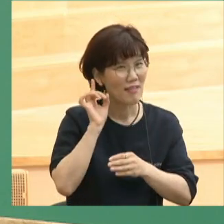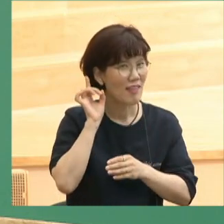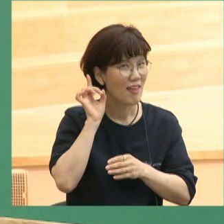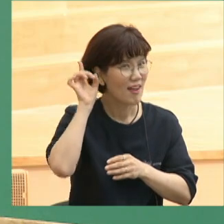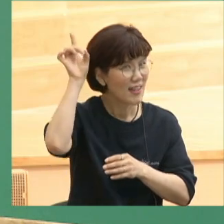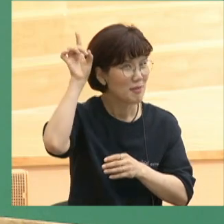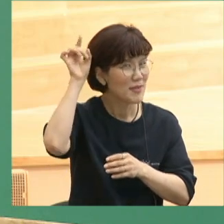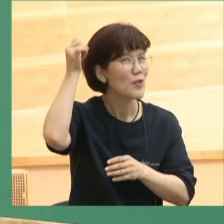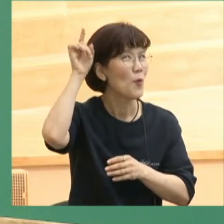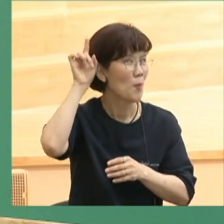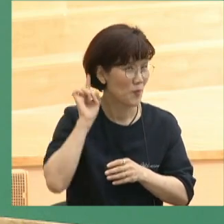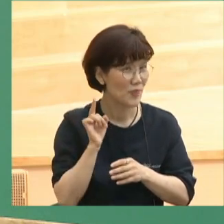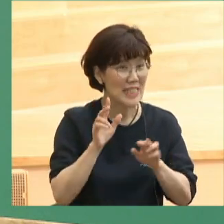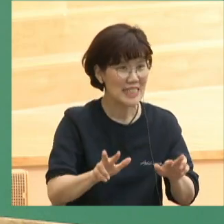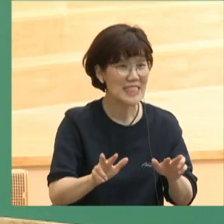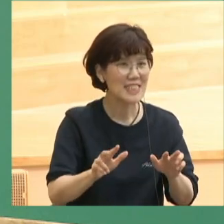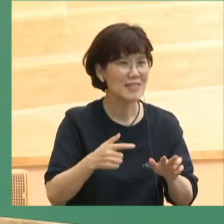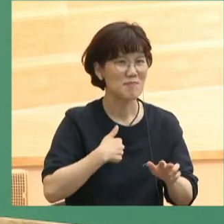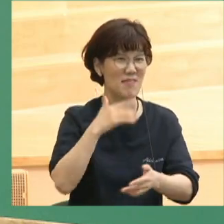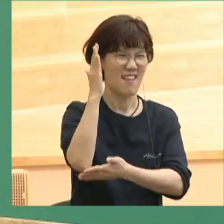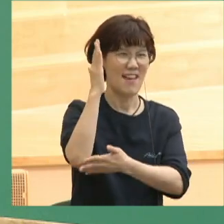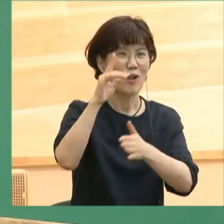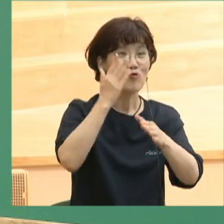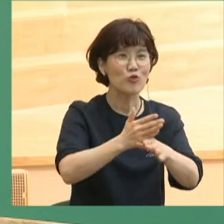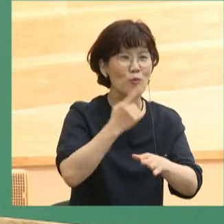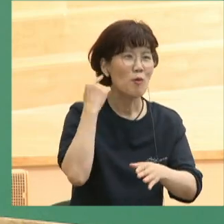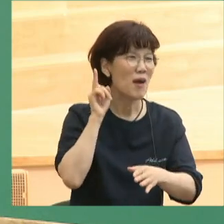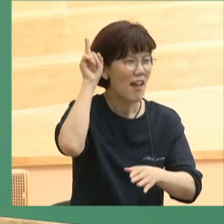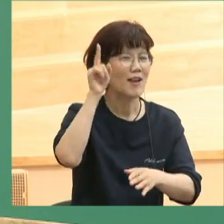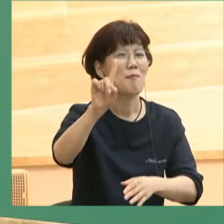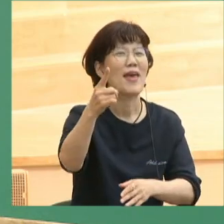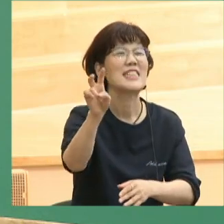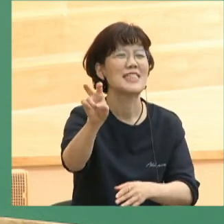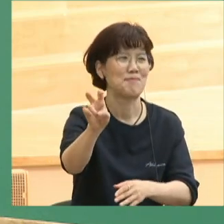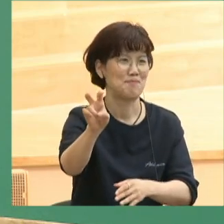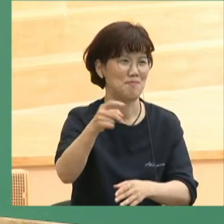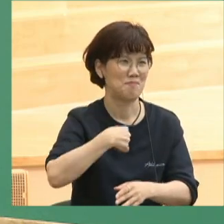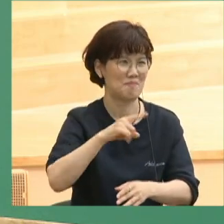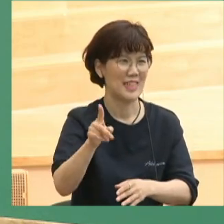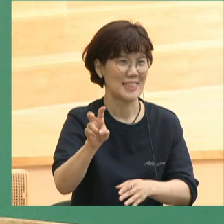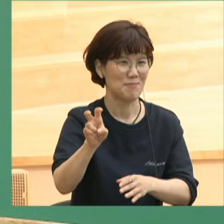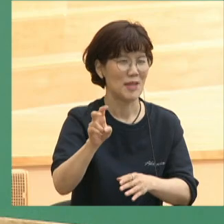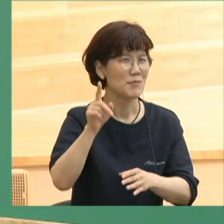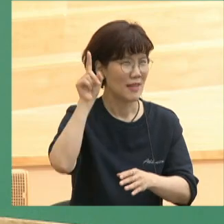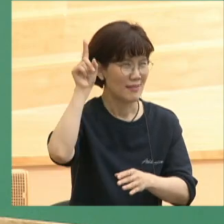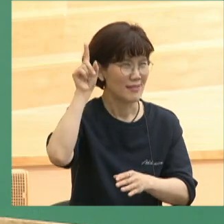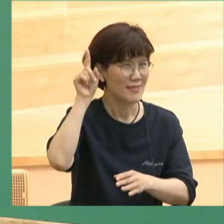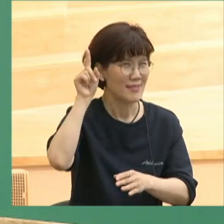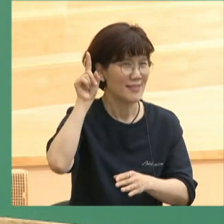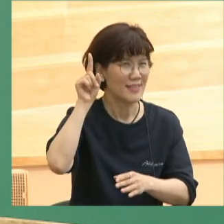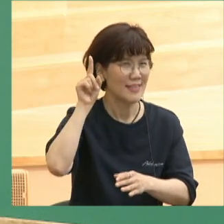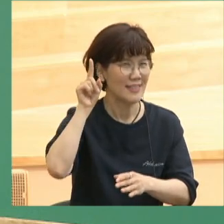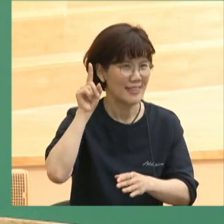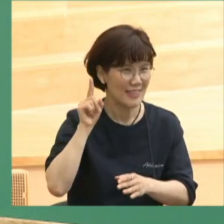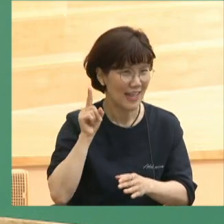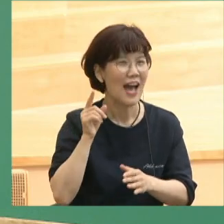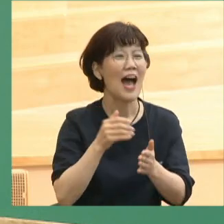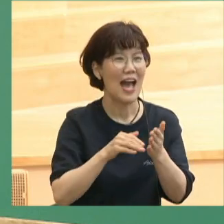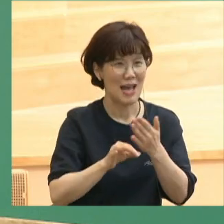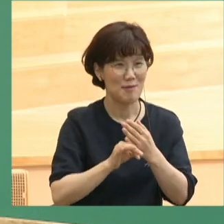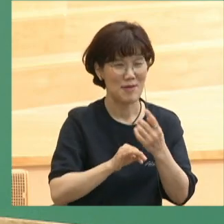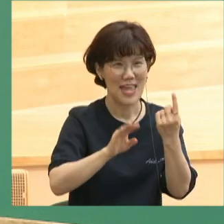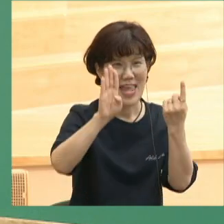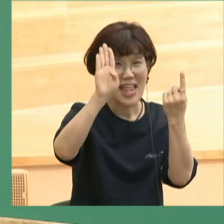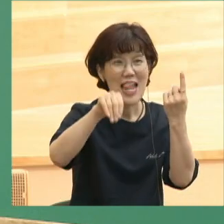혈압은 제가 안 봐도 알아요. 혈압이 120 정도일 거예요. 이제 이걸 딱 조자한 차가 다음 주 일부 예배 때는 제가